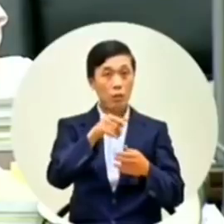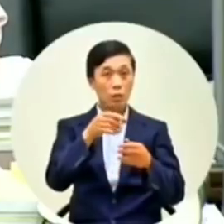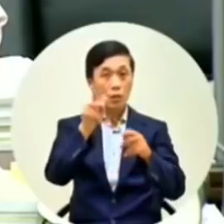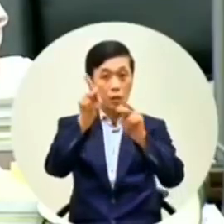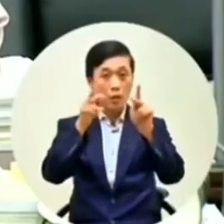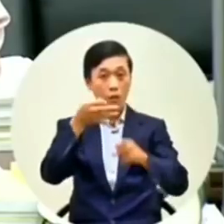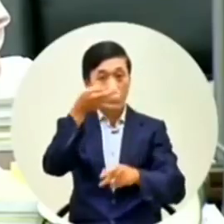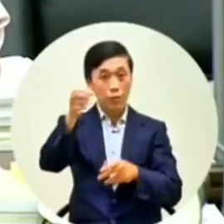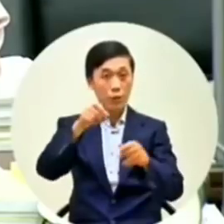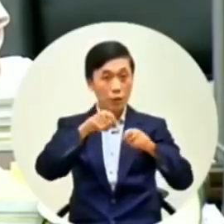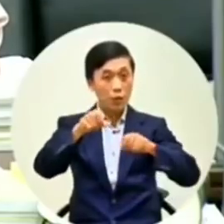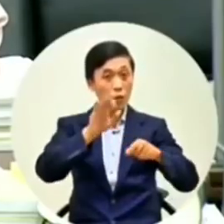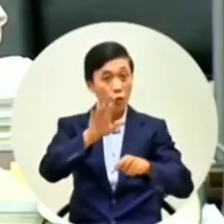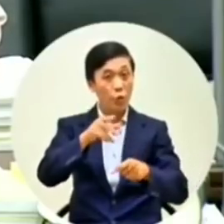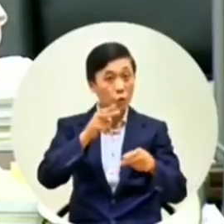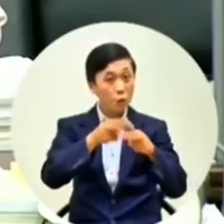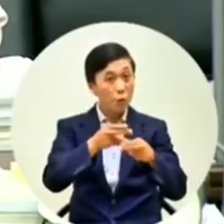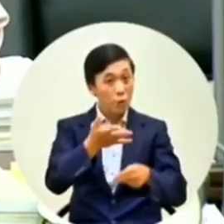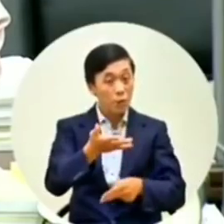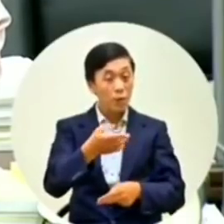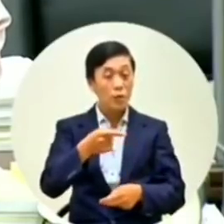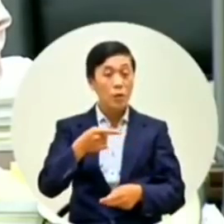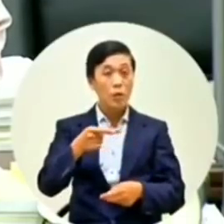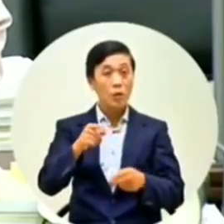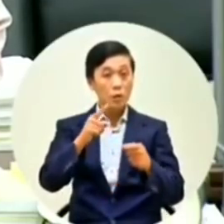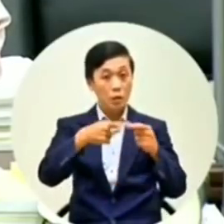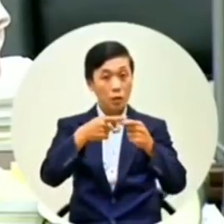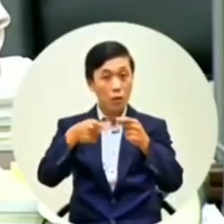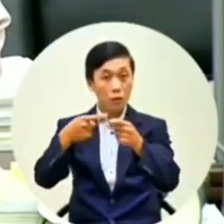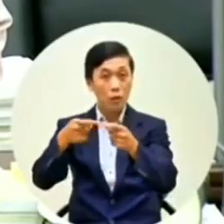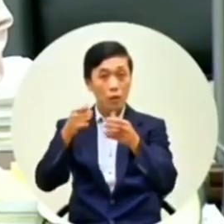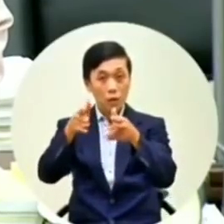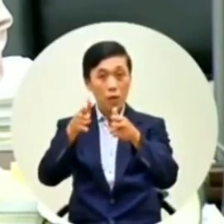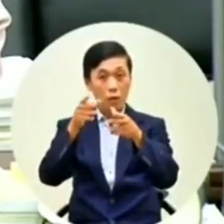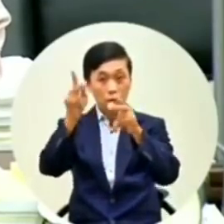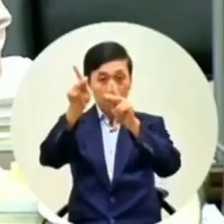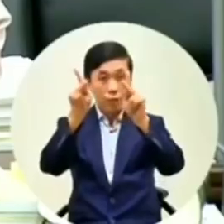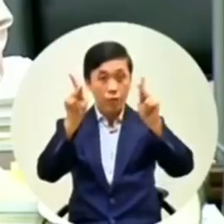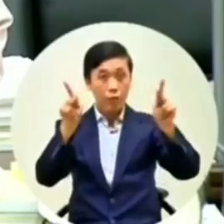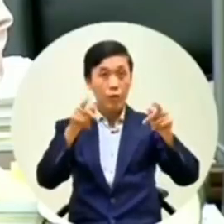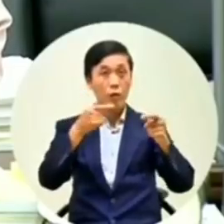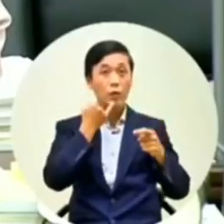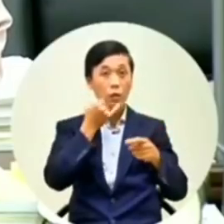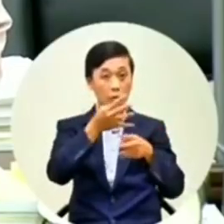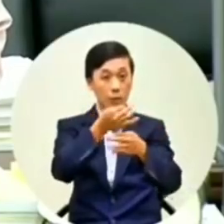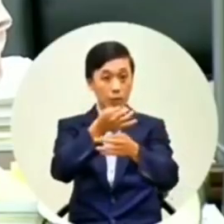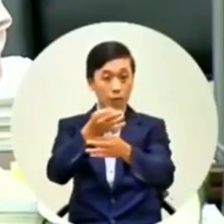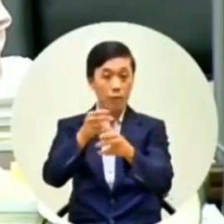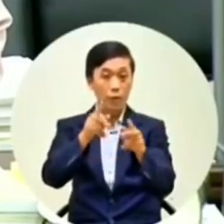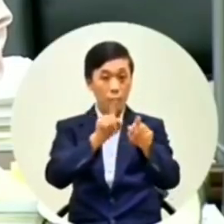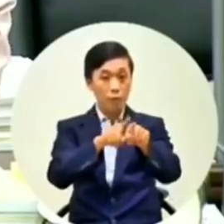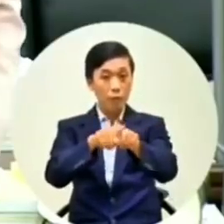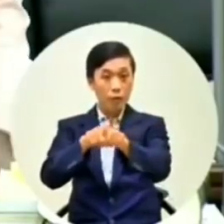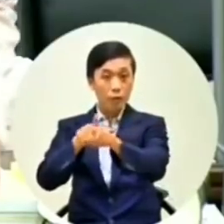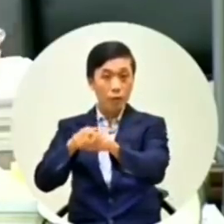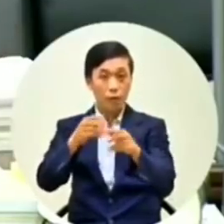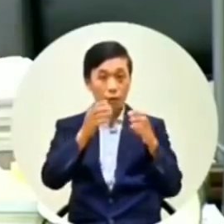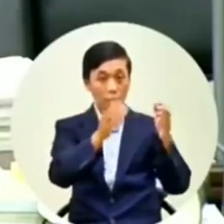划，然后未来每个年度的这个债务的部分呢，能够如期的去做到这么多的一